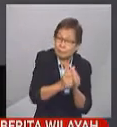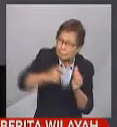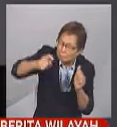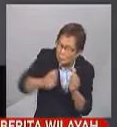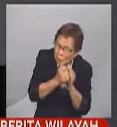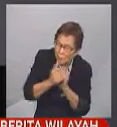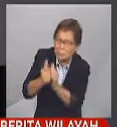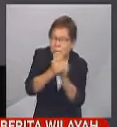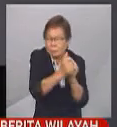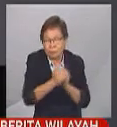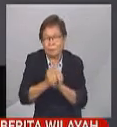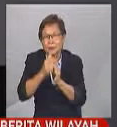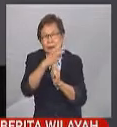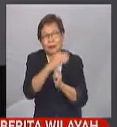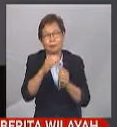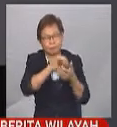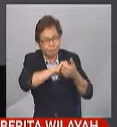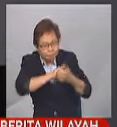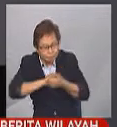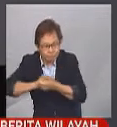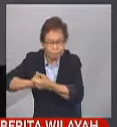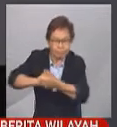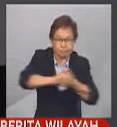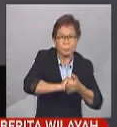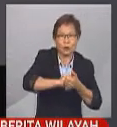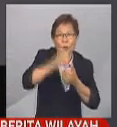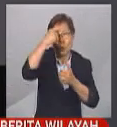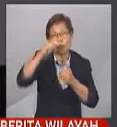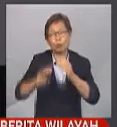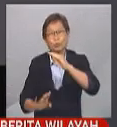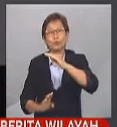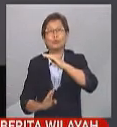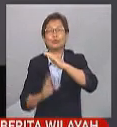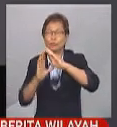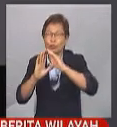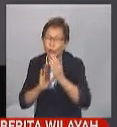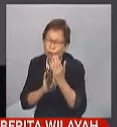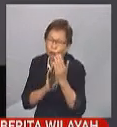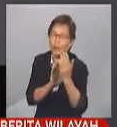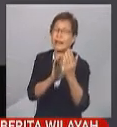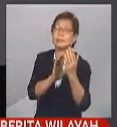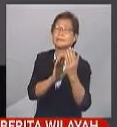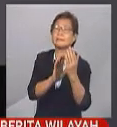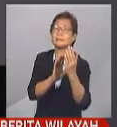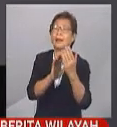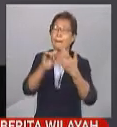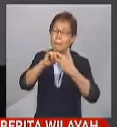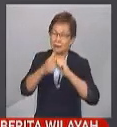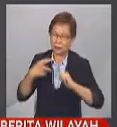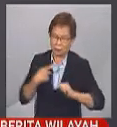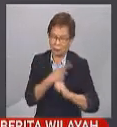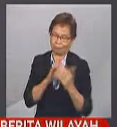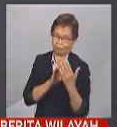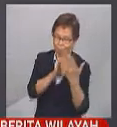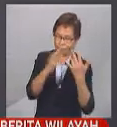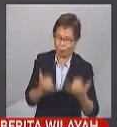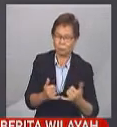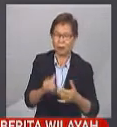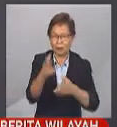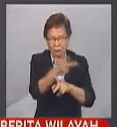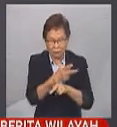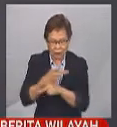bau dan bersatu-padu untuk menangani krisis yang sedang pun kita hadapi ini menjaga